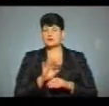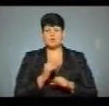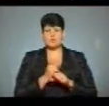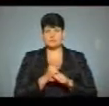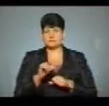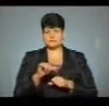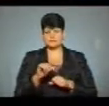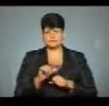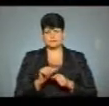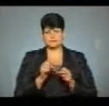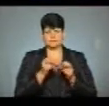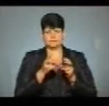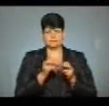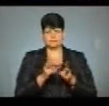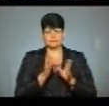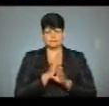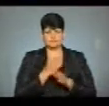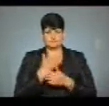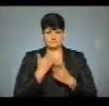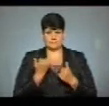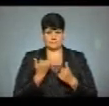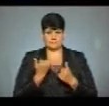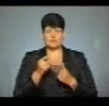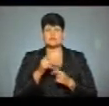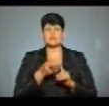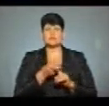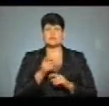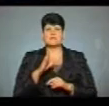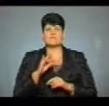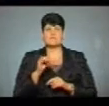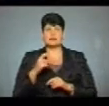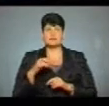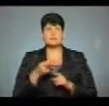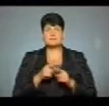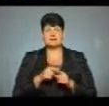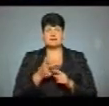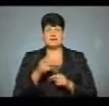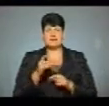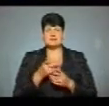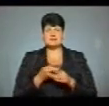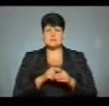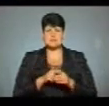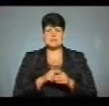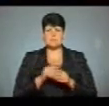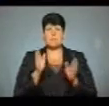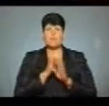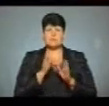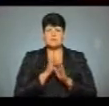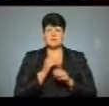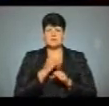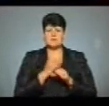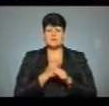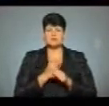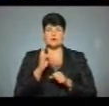шкідливих відходів. По поводу цих вихлопів, що ви кажете, це не є гази, це є повітря. Працюють компресора, в бочці